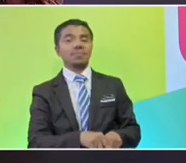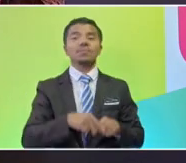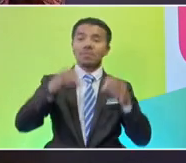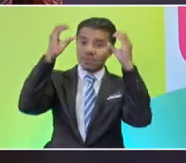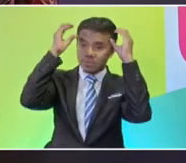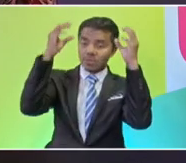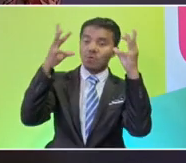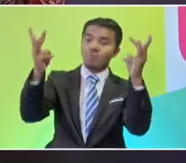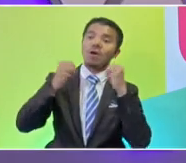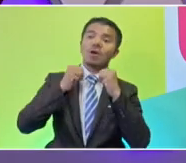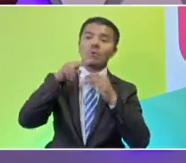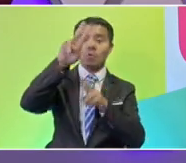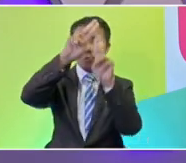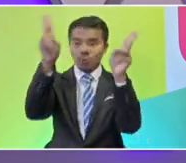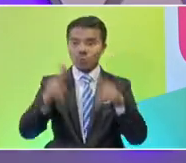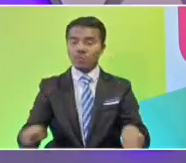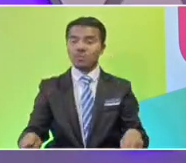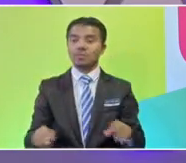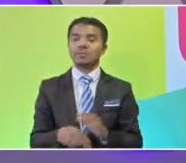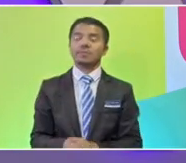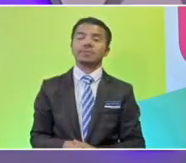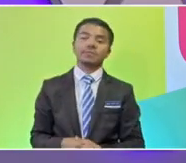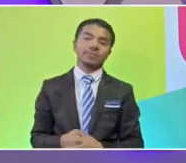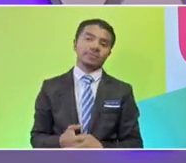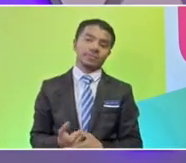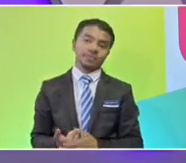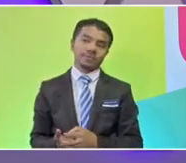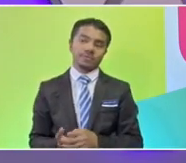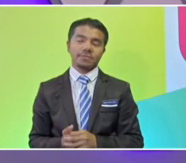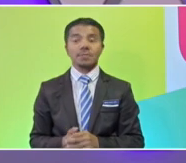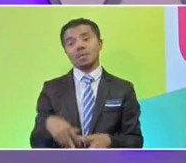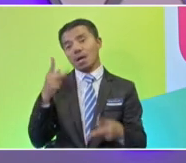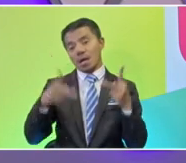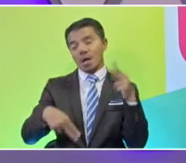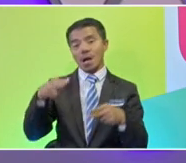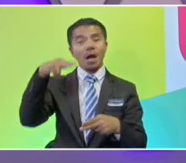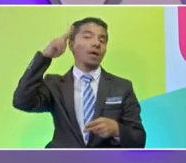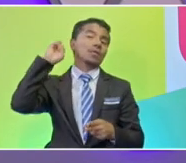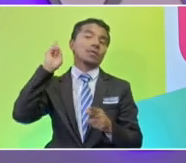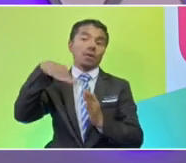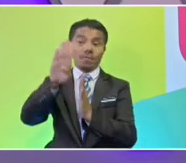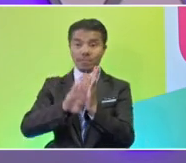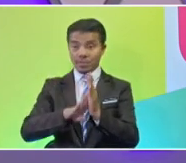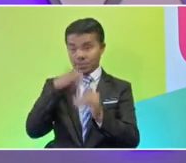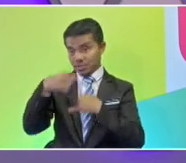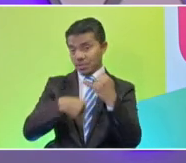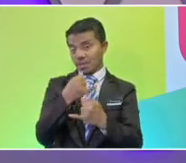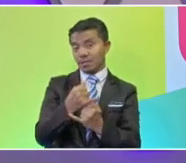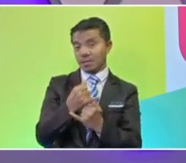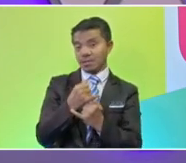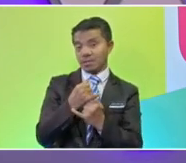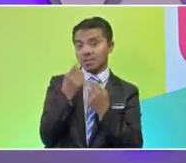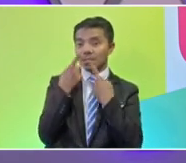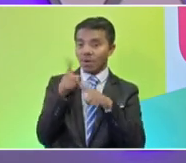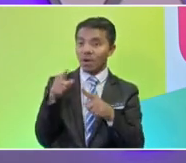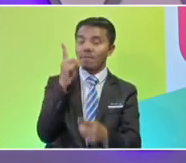Hanif sebagai pelajar Cikgu lepanese gua akan anugerahkan Anugerah 3 bintang Oke